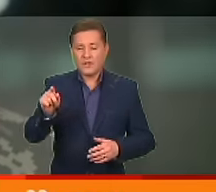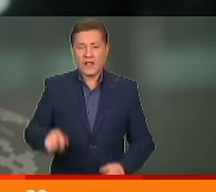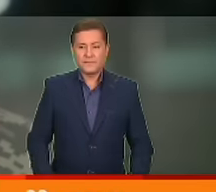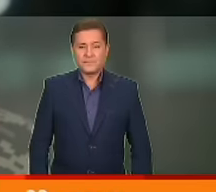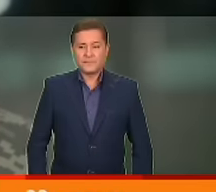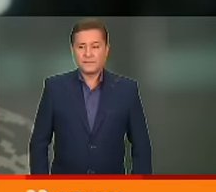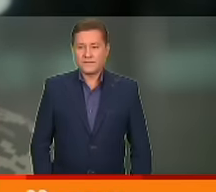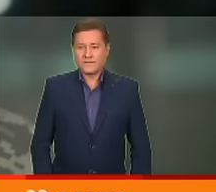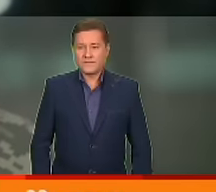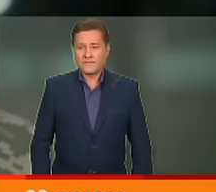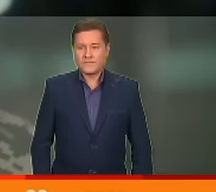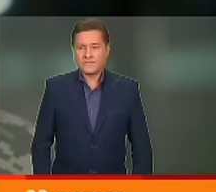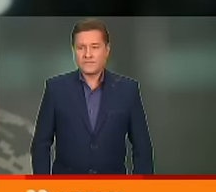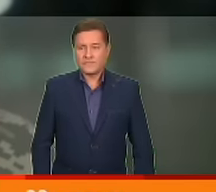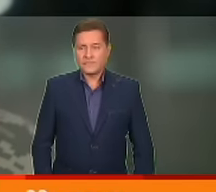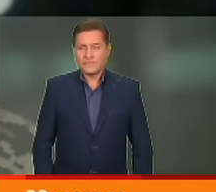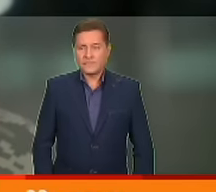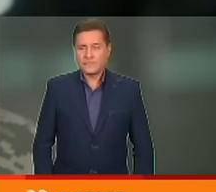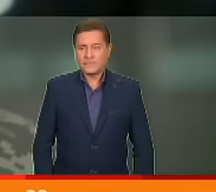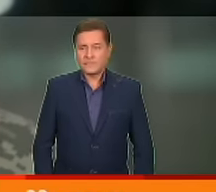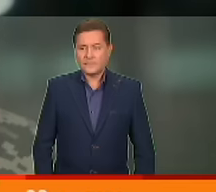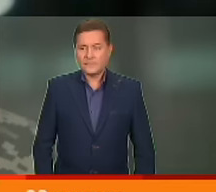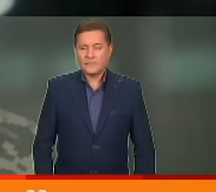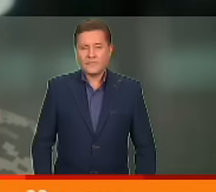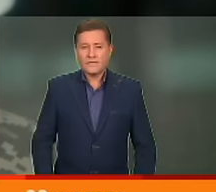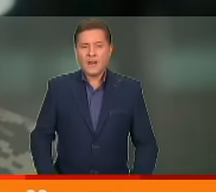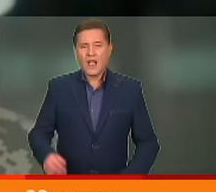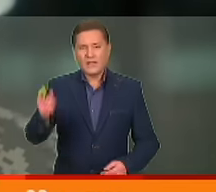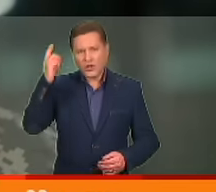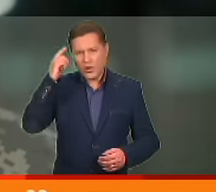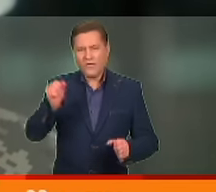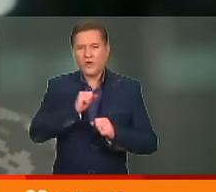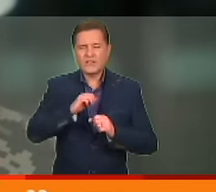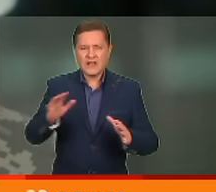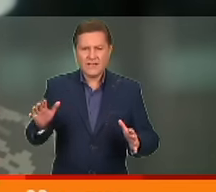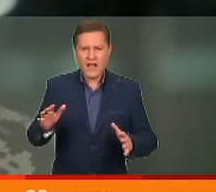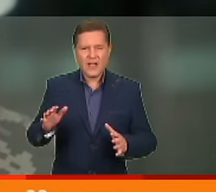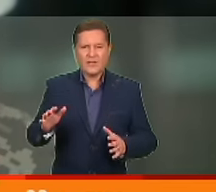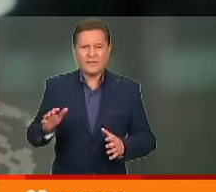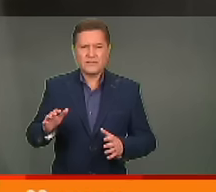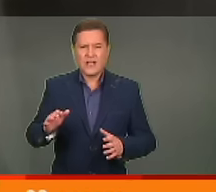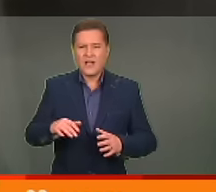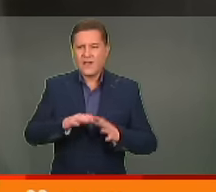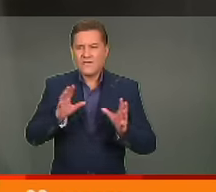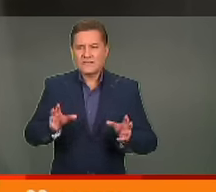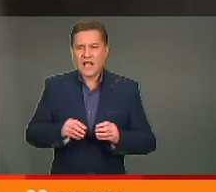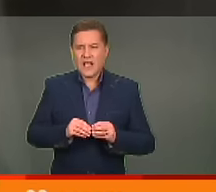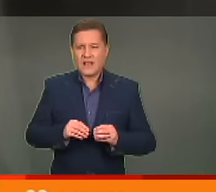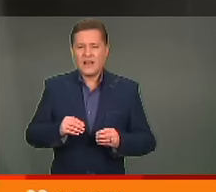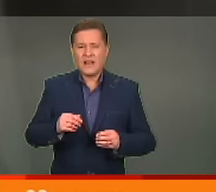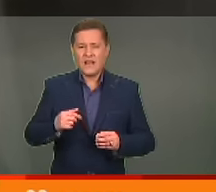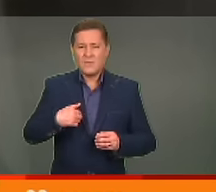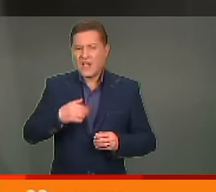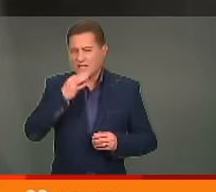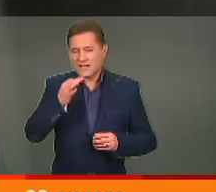Бігати, відтягувати, піднімати носилки 300-го, коли над головою розриває. Це не жіноча робота. Ну, зараз мені сказати, що Леся, йди,